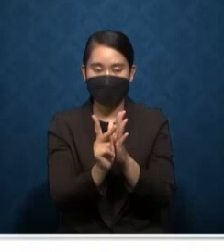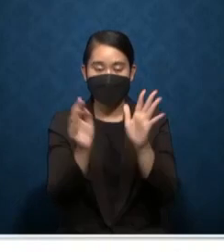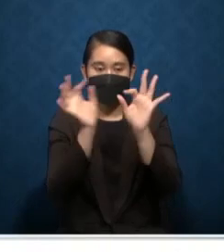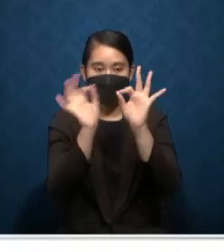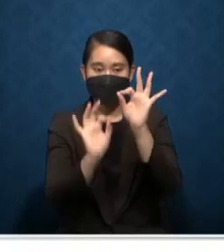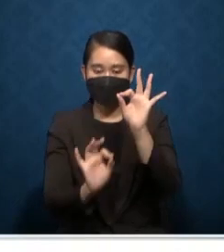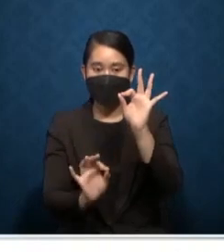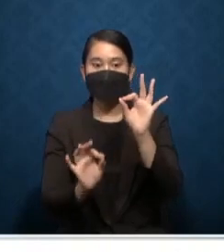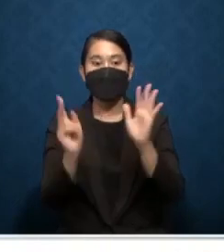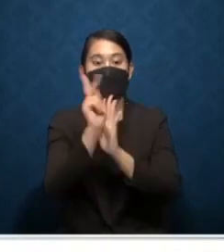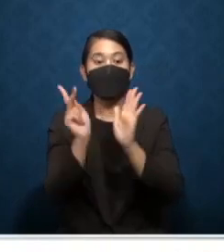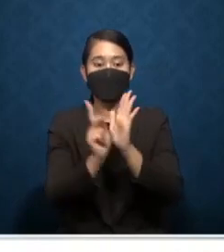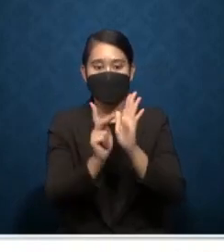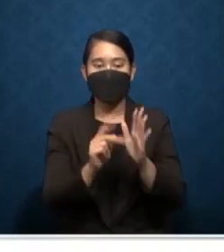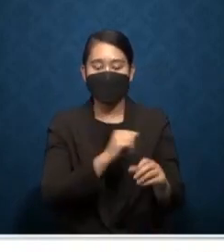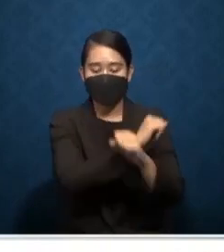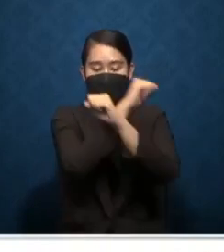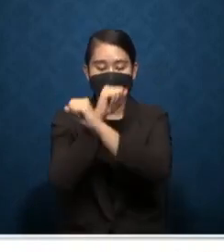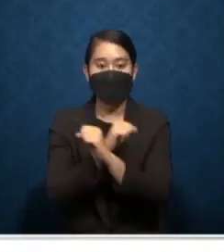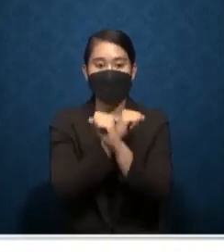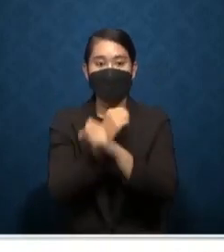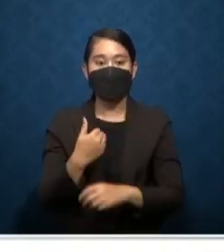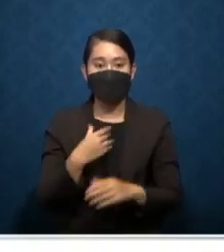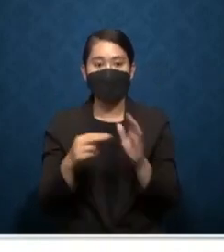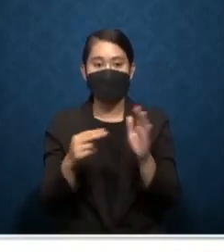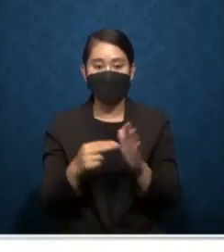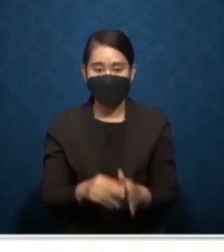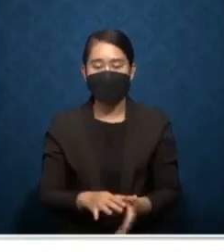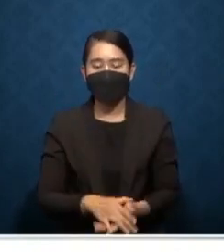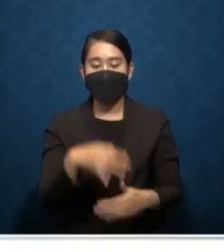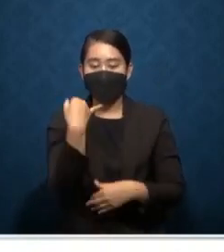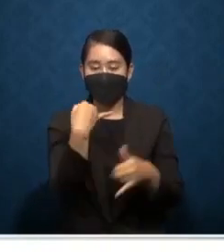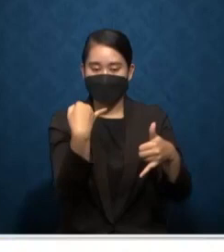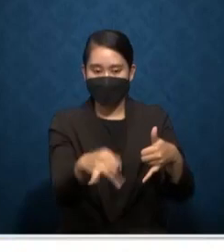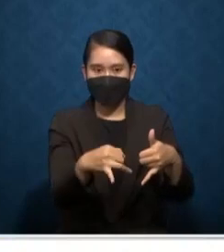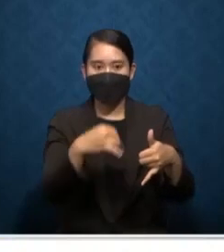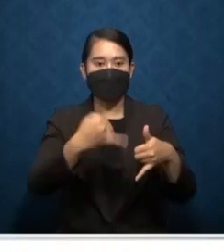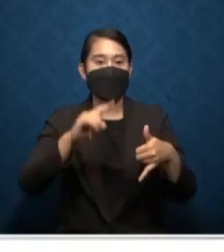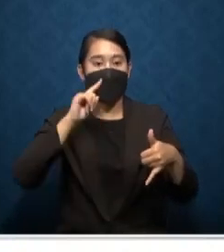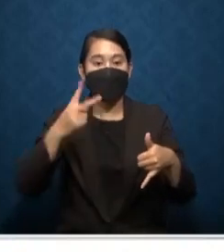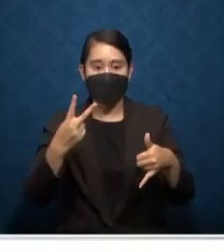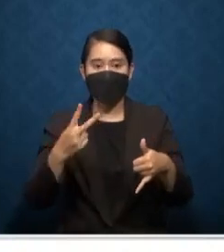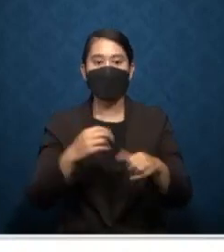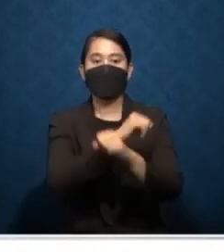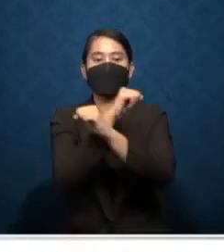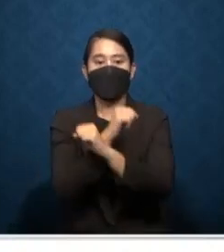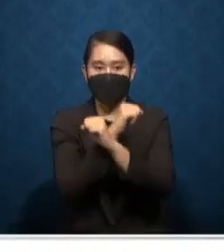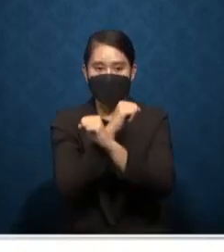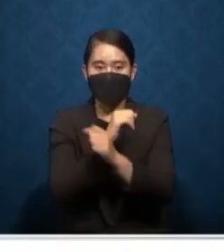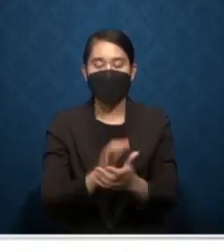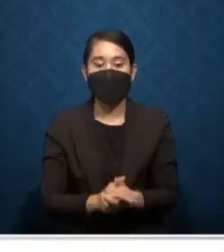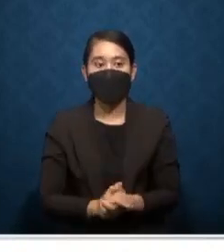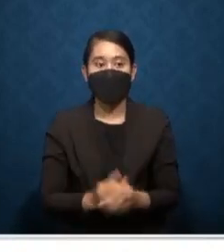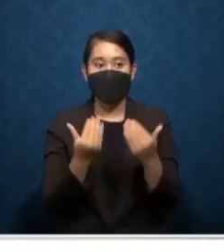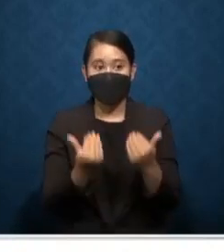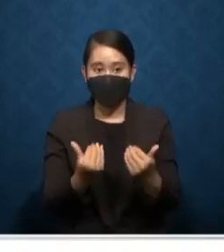กฎหมายที่เรีว่า5. ป้องการการกระทำความผิดซ้ำ5. ในกฎหมาย ในชันนี้5. ผ่าน